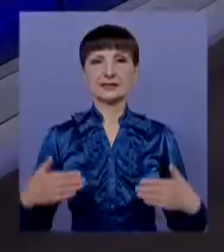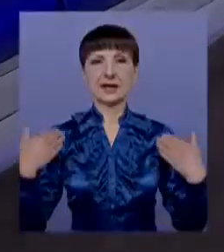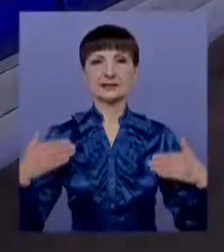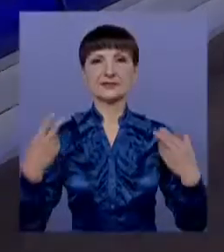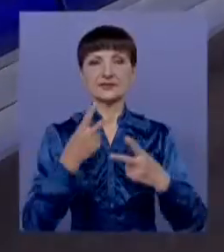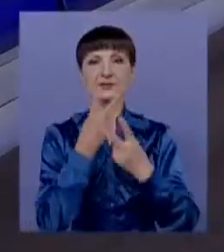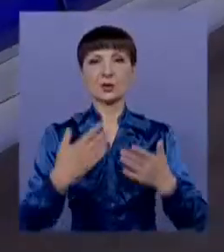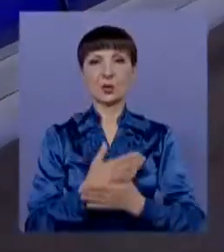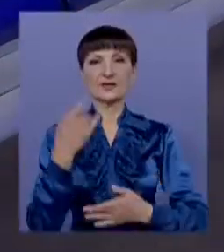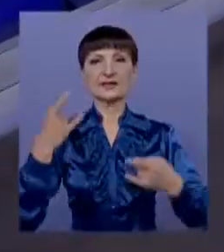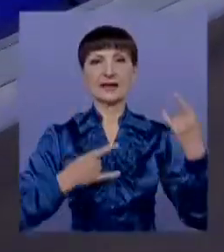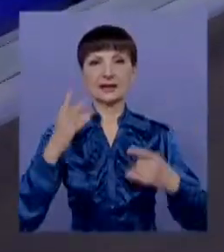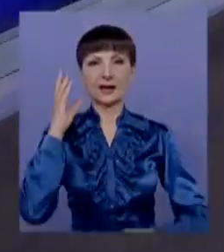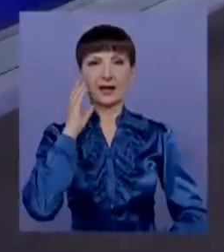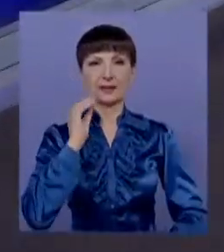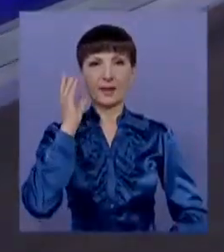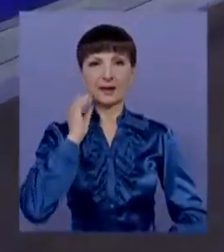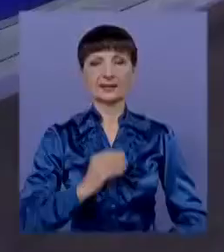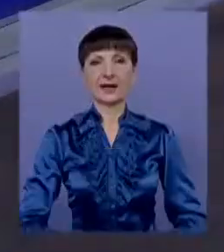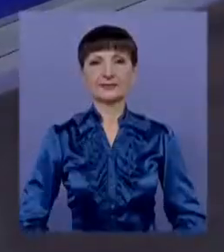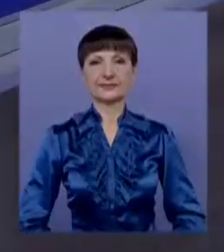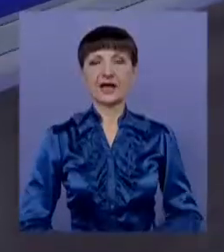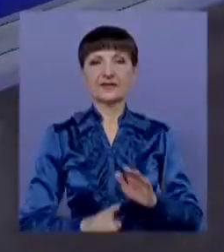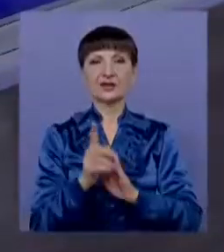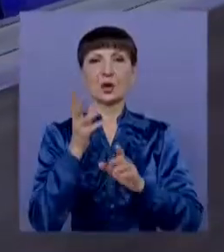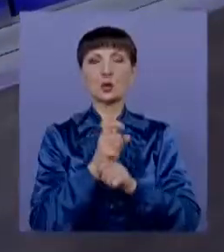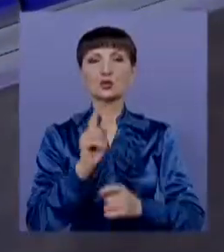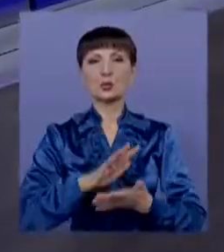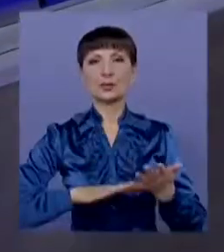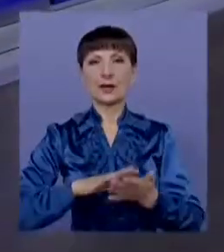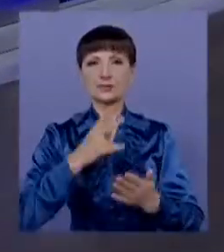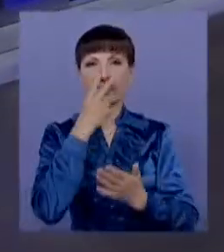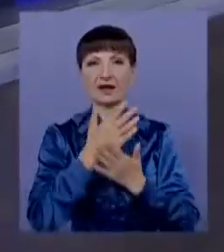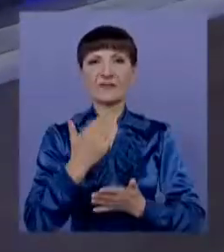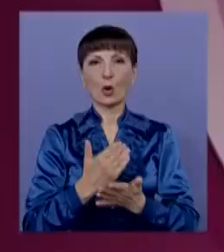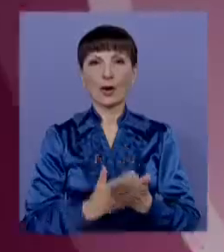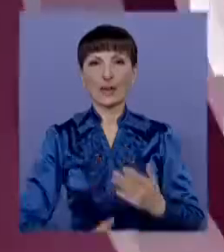Здравствуйте, вы смотрите новости на телеканале Алматы, в студии Рашид Ильясов. И коротко о главном.